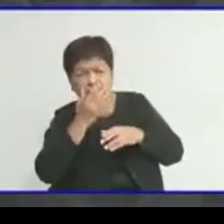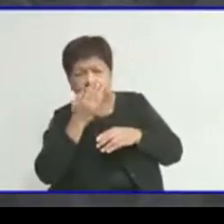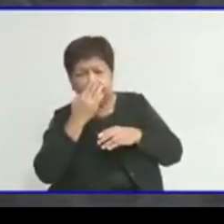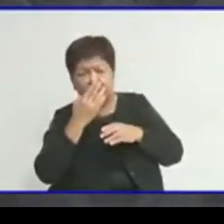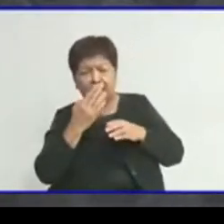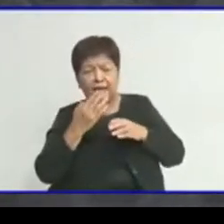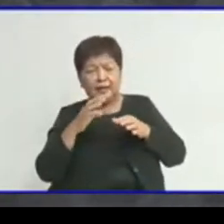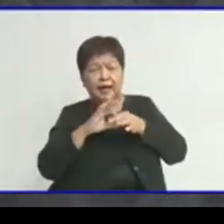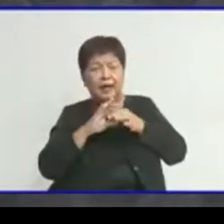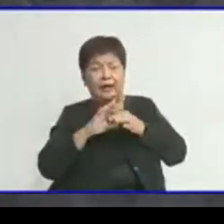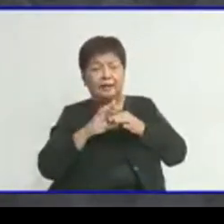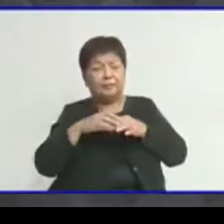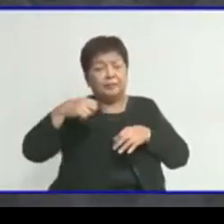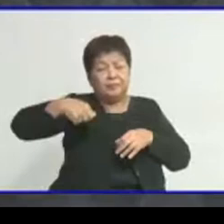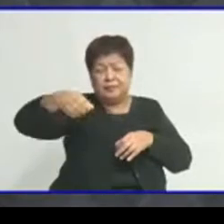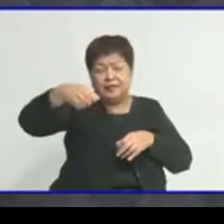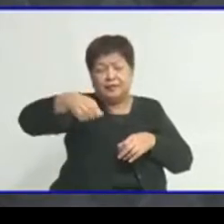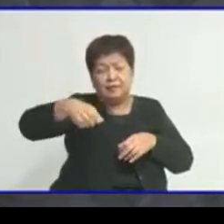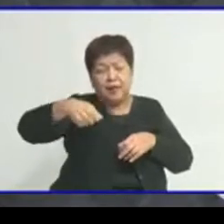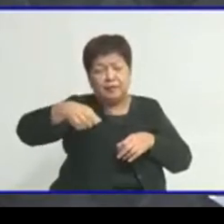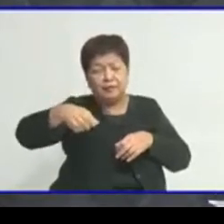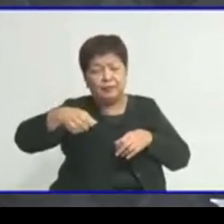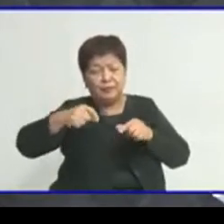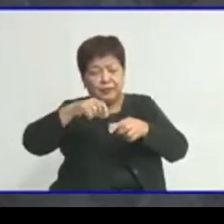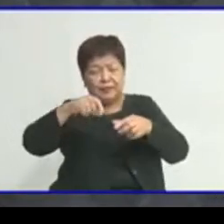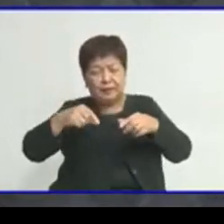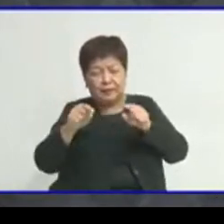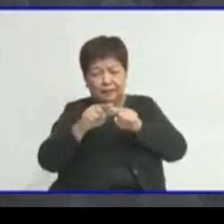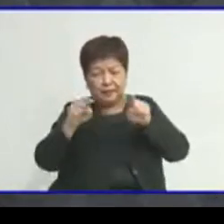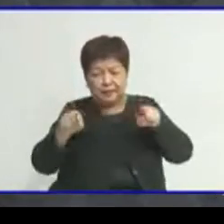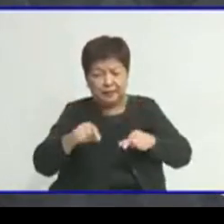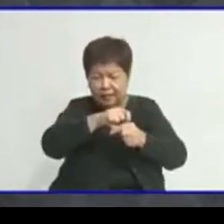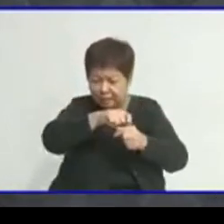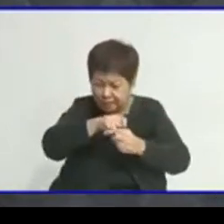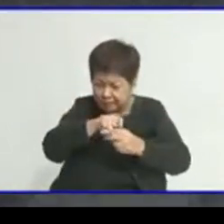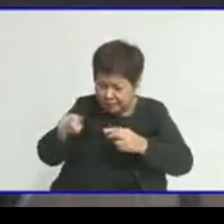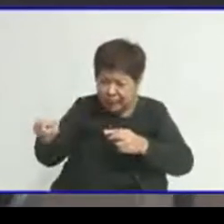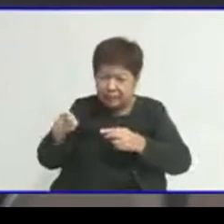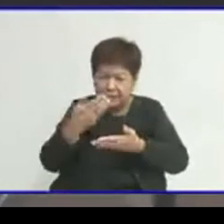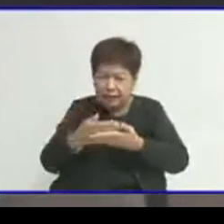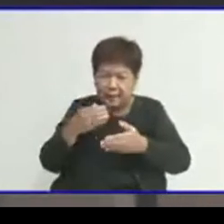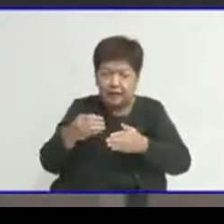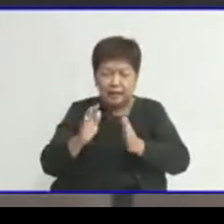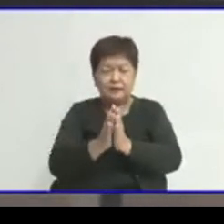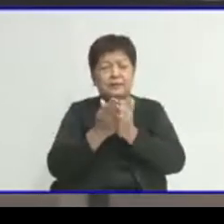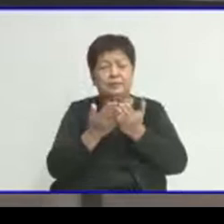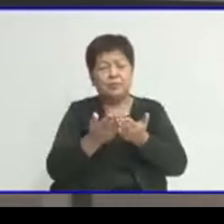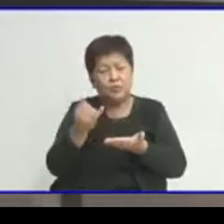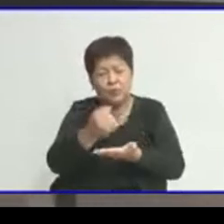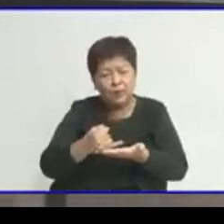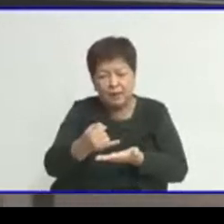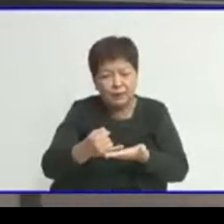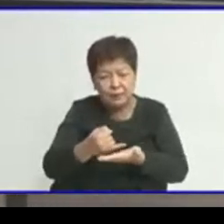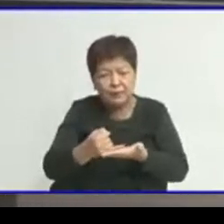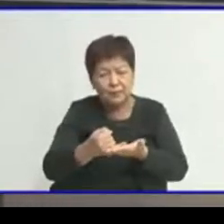ถนัดก็ทักษะของกลุ่มผู้ลี้ภัยก็ถ้าจะมองคร่าวๆนะคะก็มีทั้งสมุดเขียนนะคะลายเห็นหน้